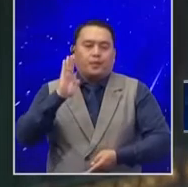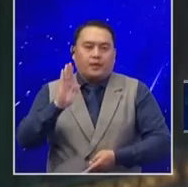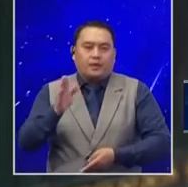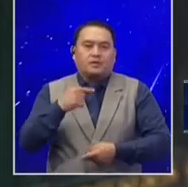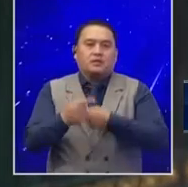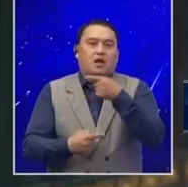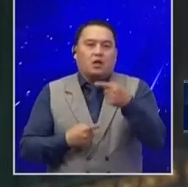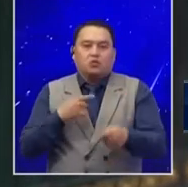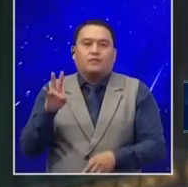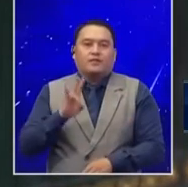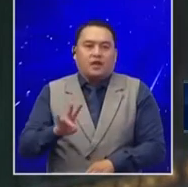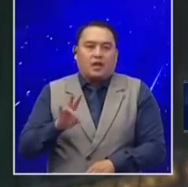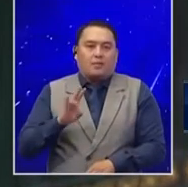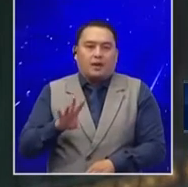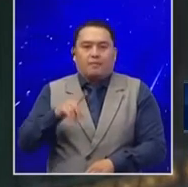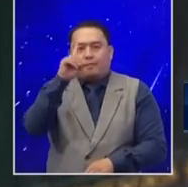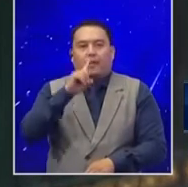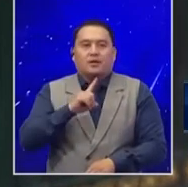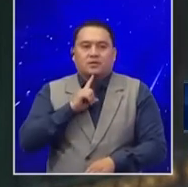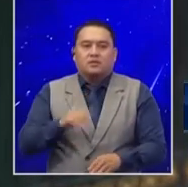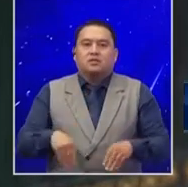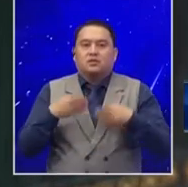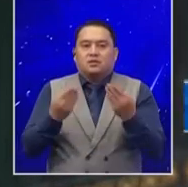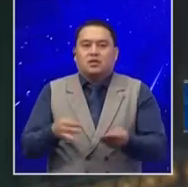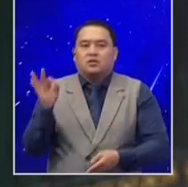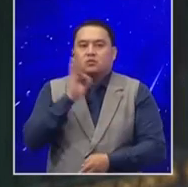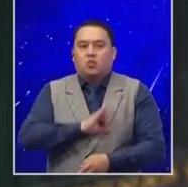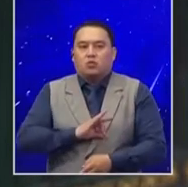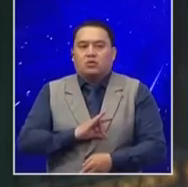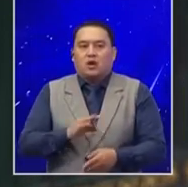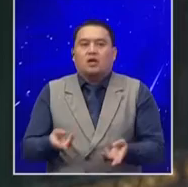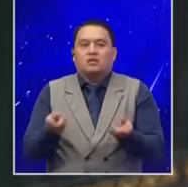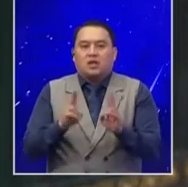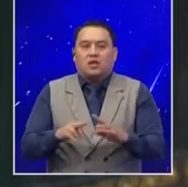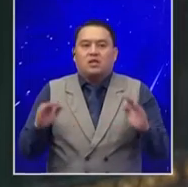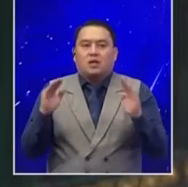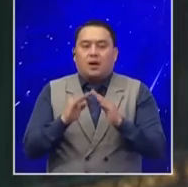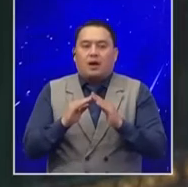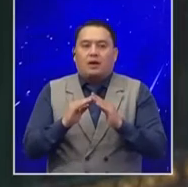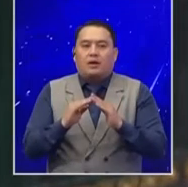концу ноября собираемся ввести в эксплуатацию остальные